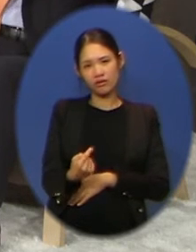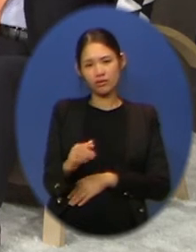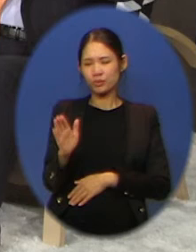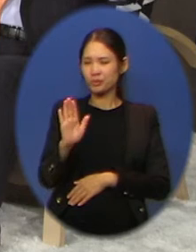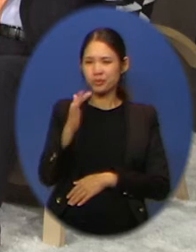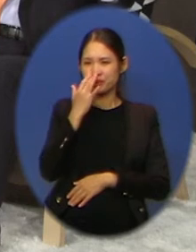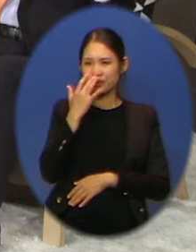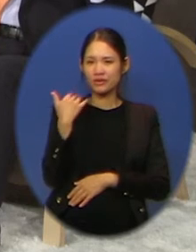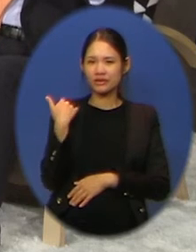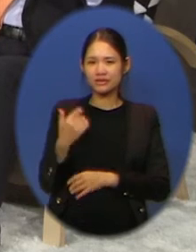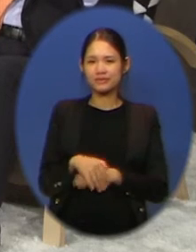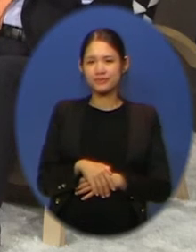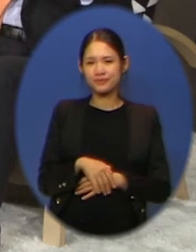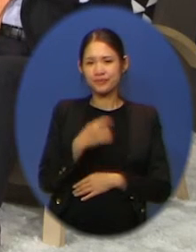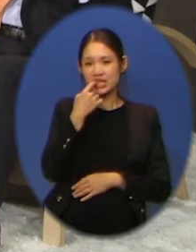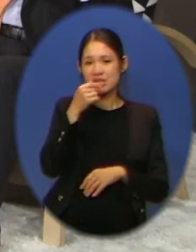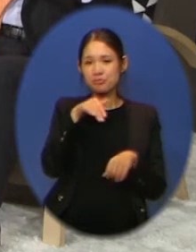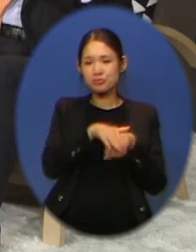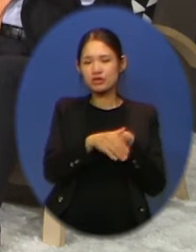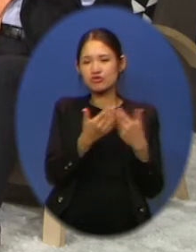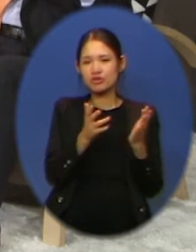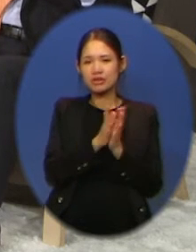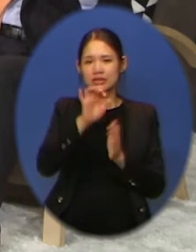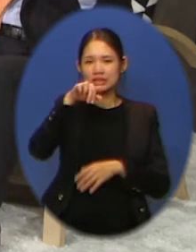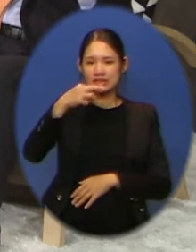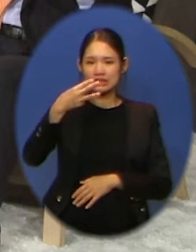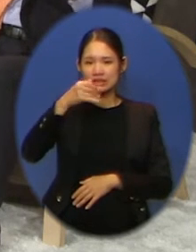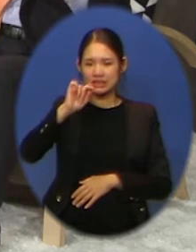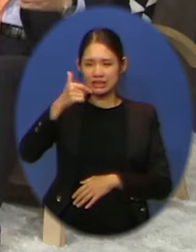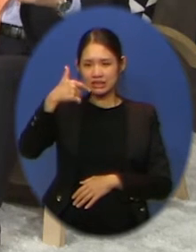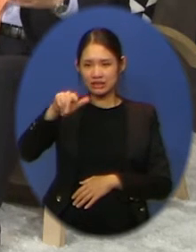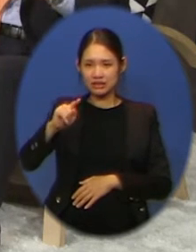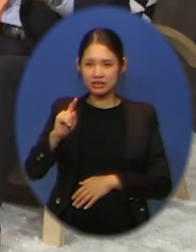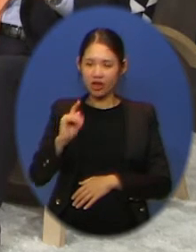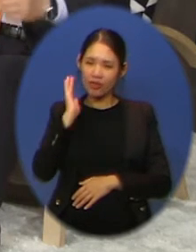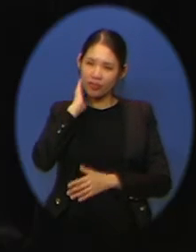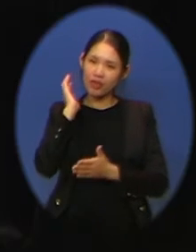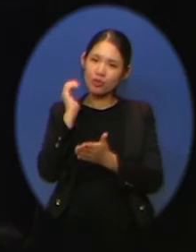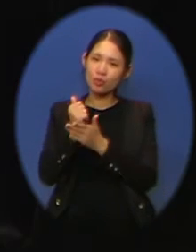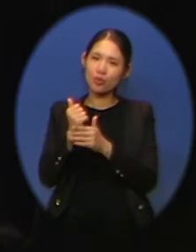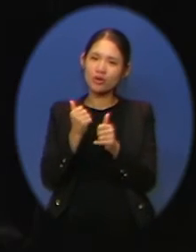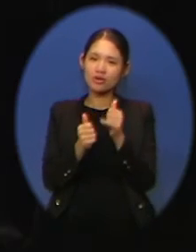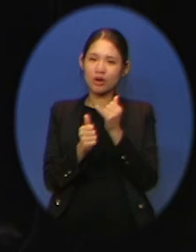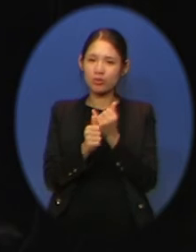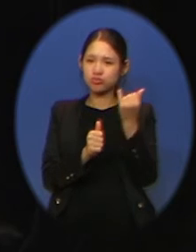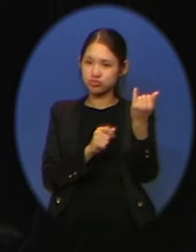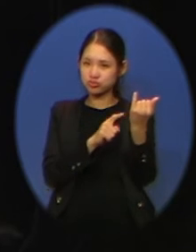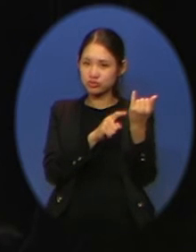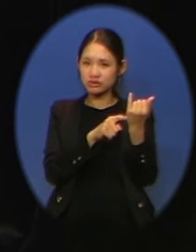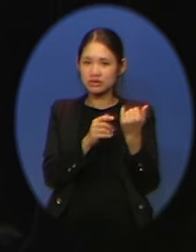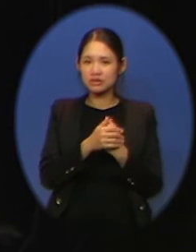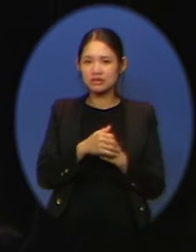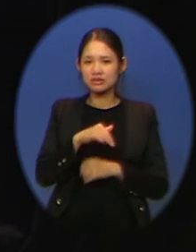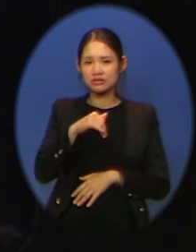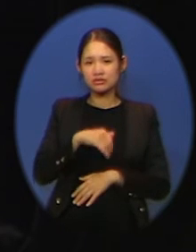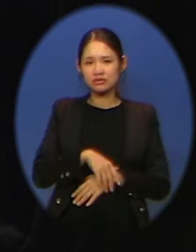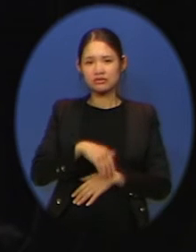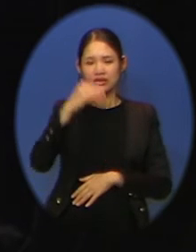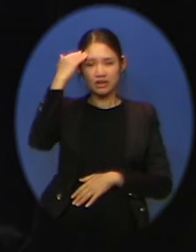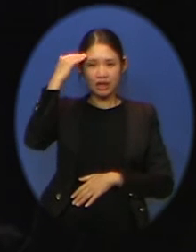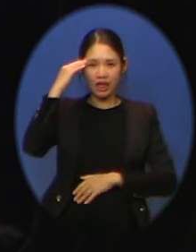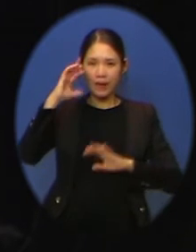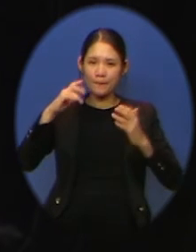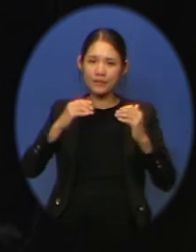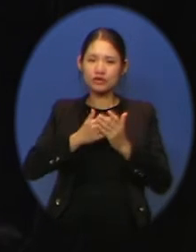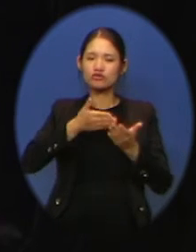이제 민주당에서는 이제 힐러리, 그러니까 클린턴 힐러리 대통령의 부인인. 자, 지금 우리 대한민국은 지금